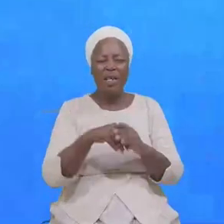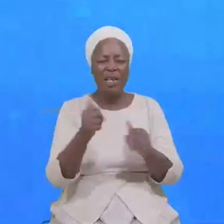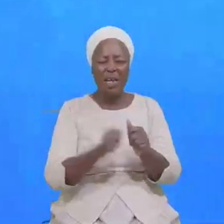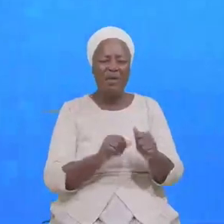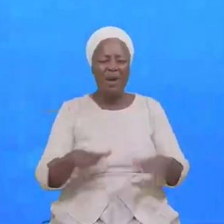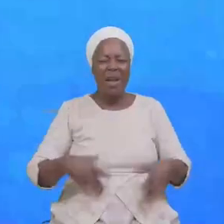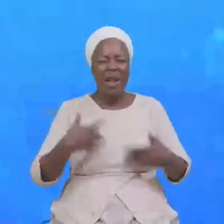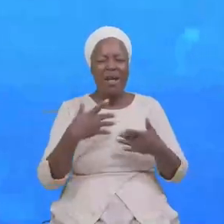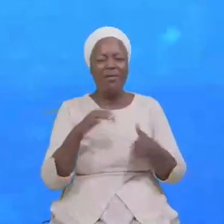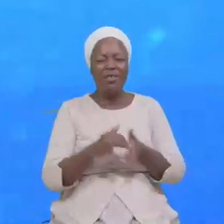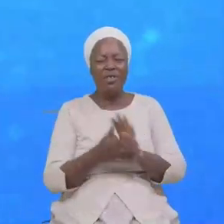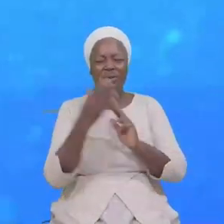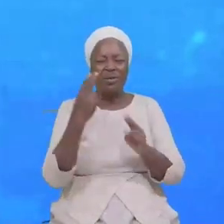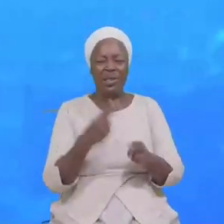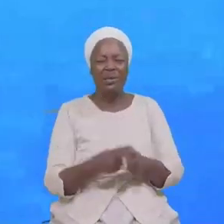vie.